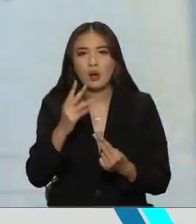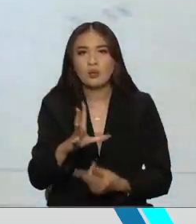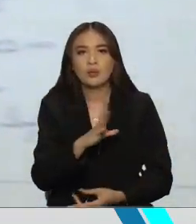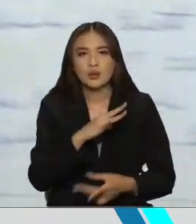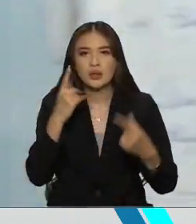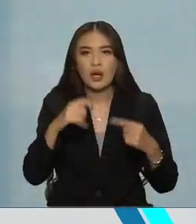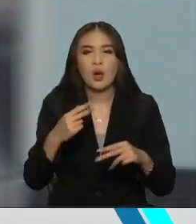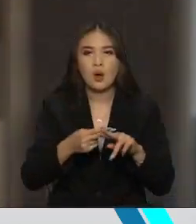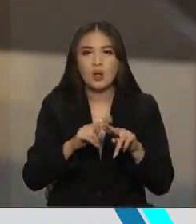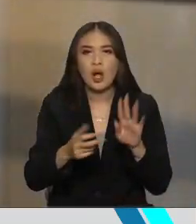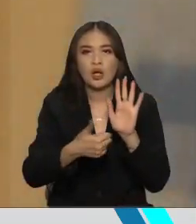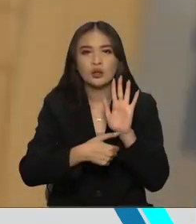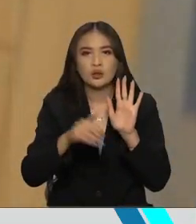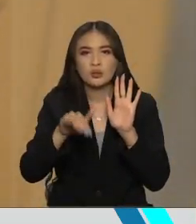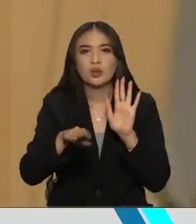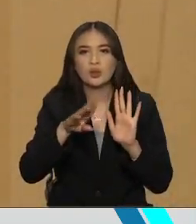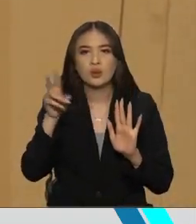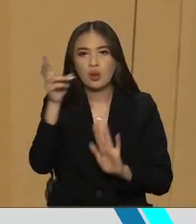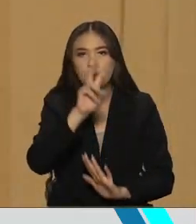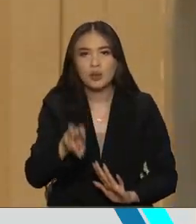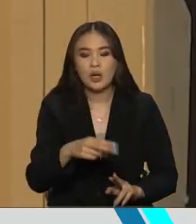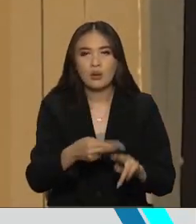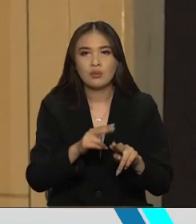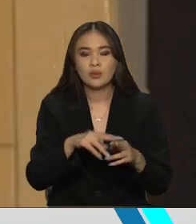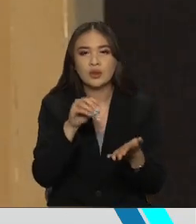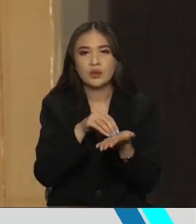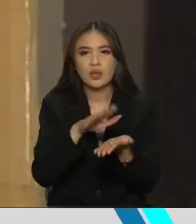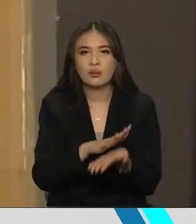Ол 600 мың долларға бағаланып отыр.